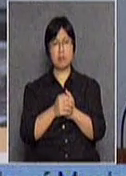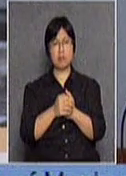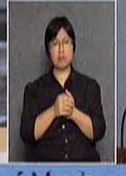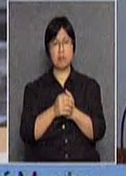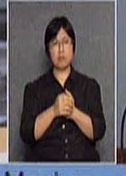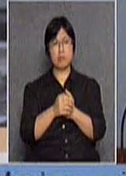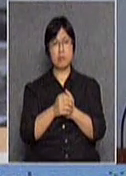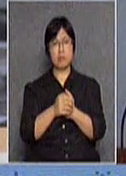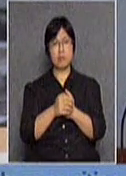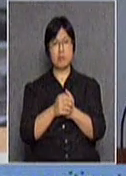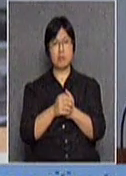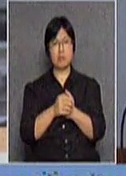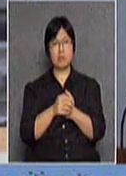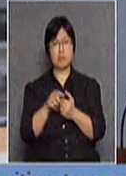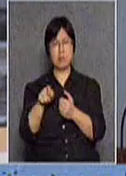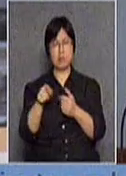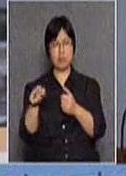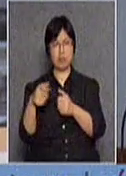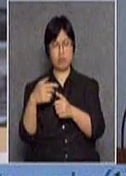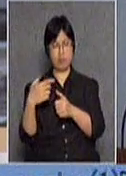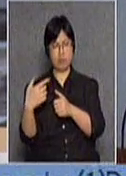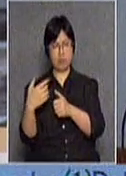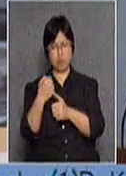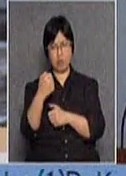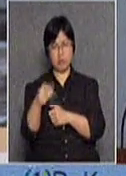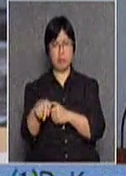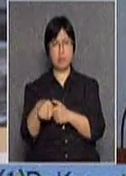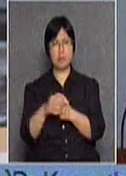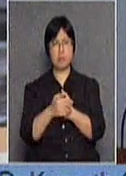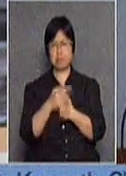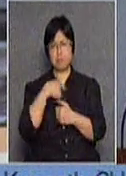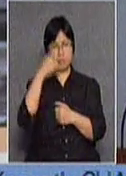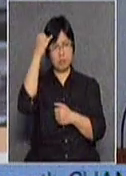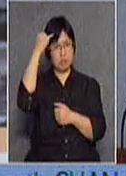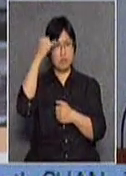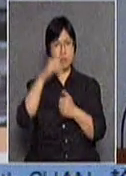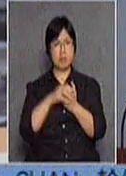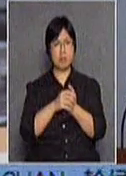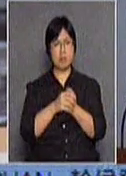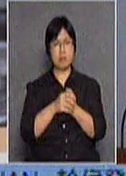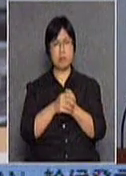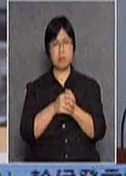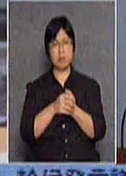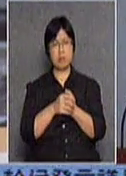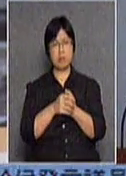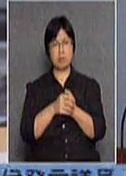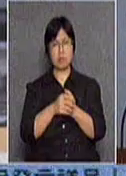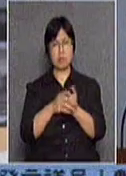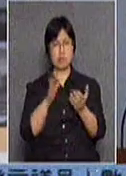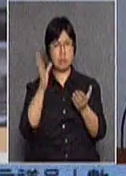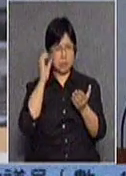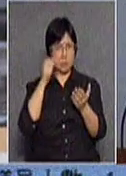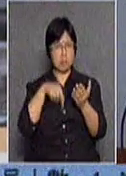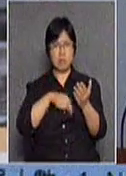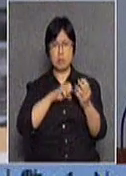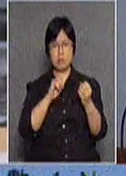呢位咁嘅處長，我唔知喺度聽緊會嘅朋